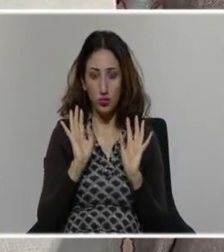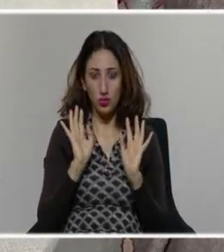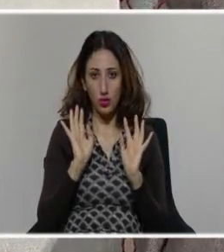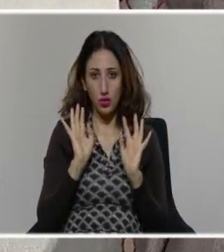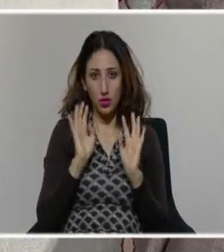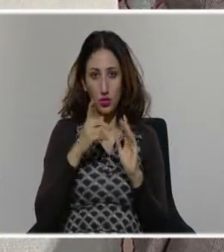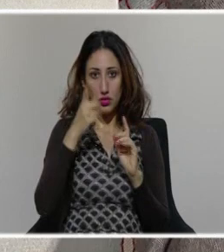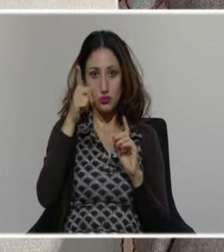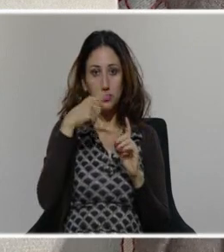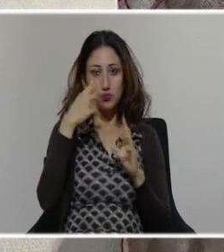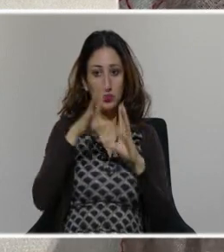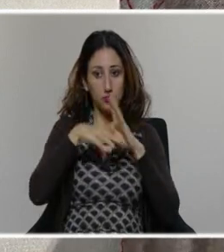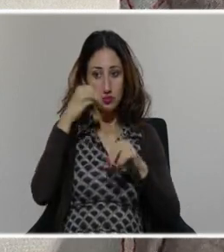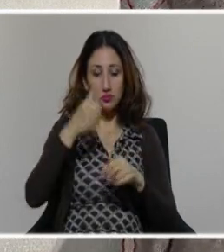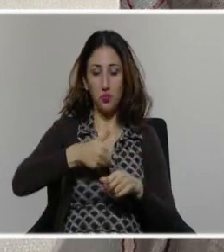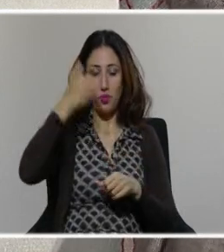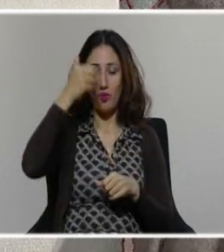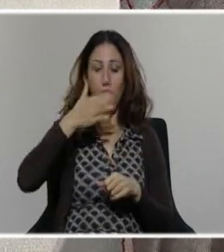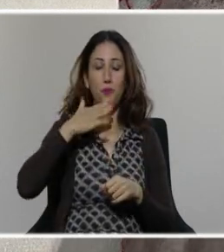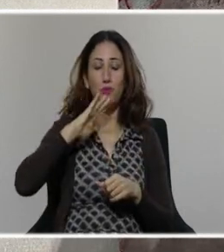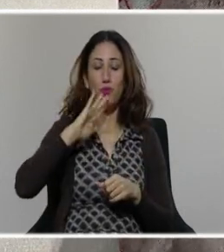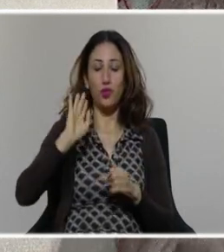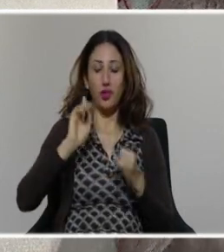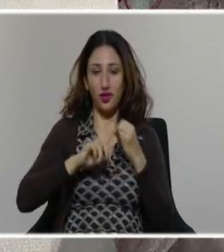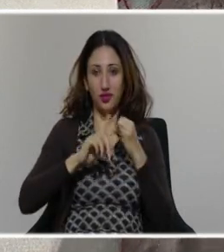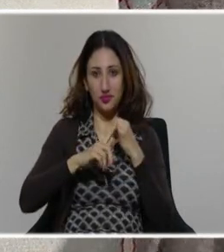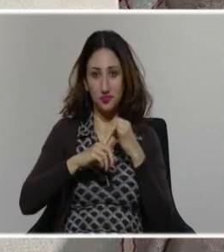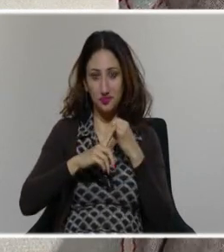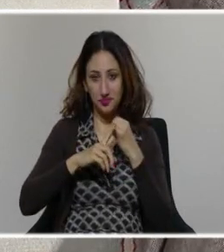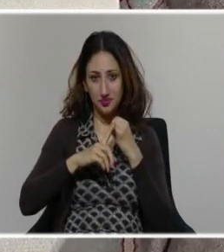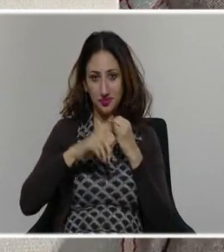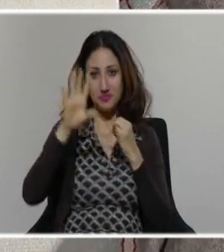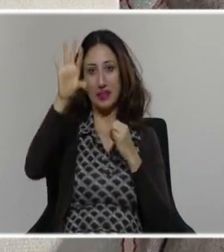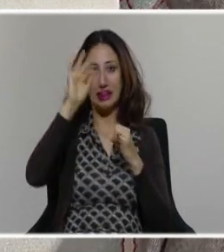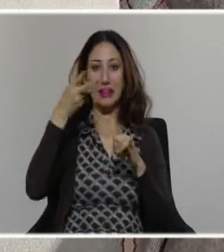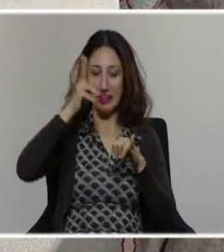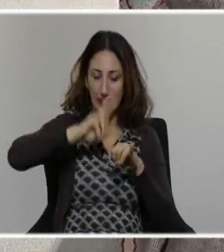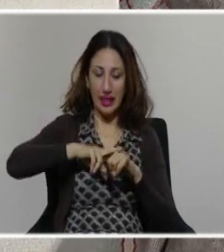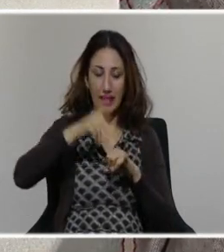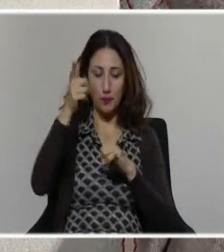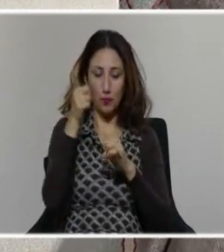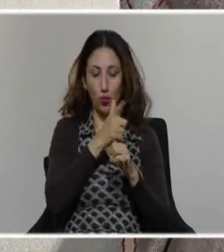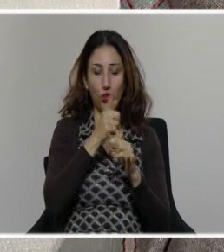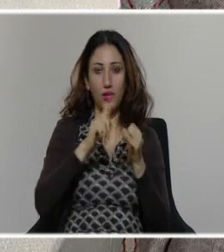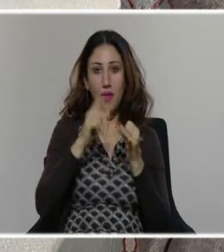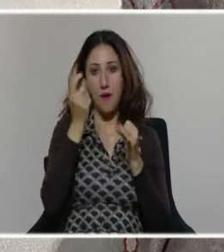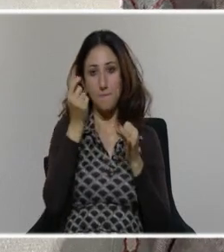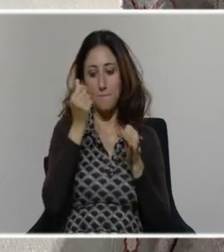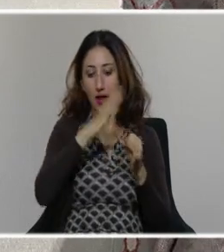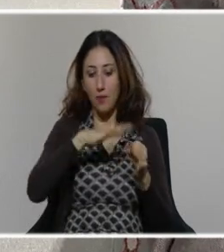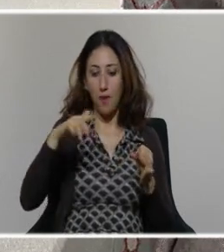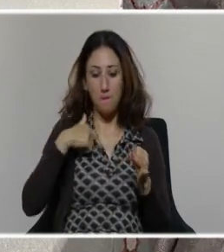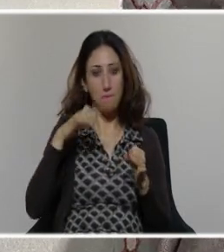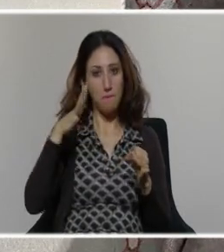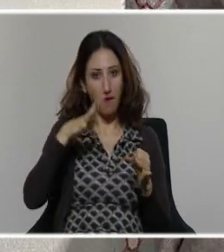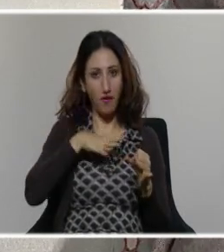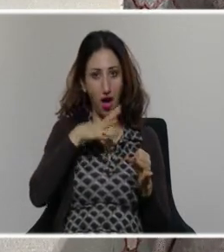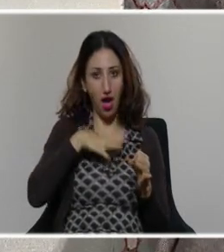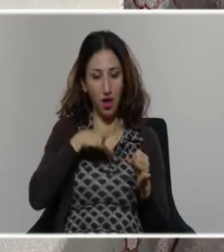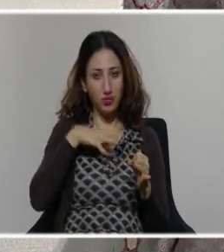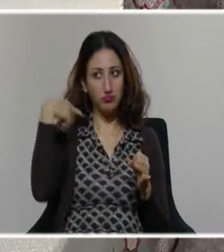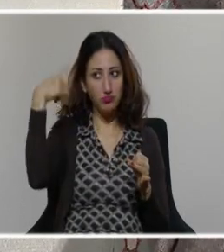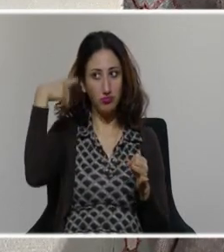فعملت الطبري والحمد لله نجح وبناء على نجاح الطبري كان ترشيحي للملبورن لكن كنت مرعوب جدا طبعا